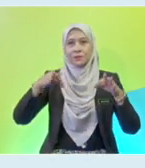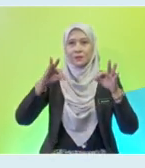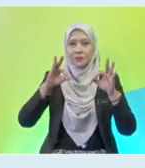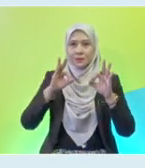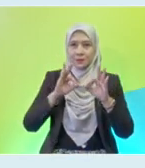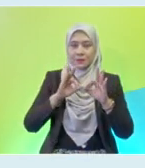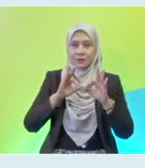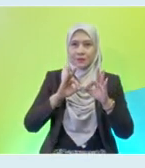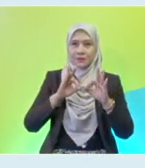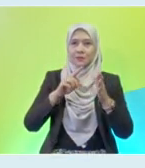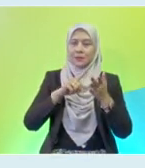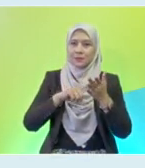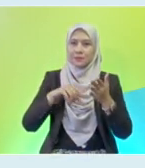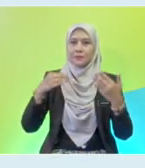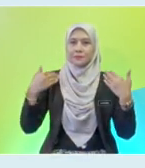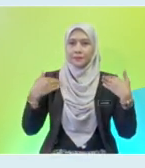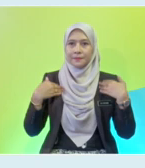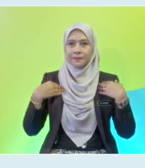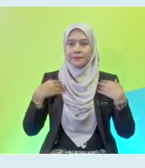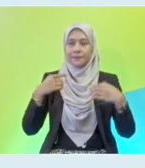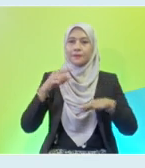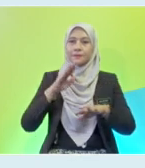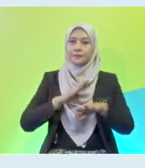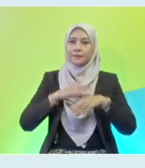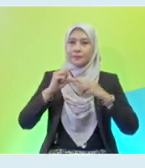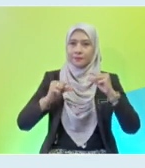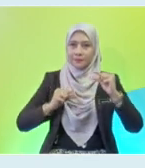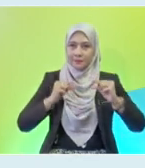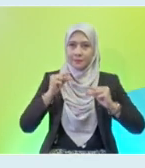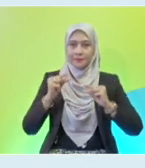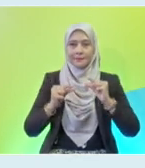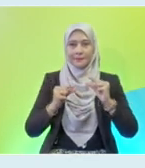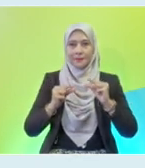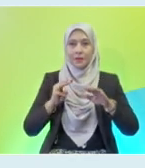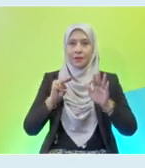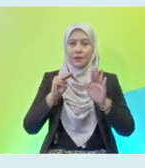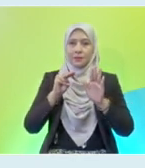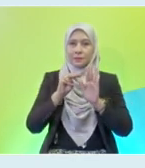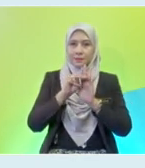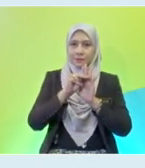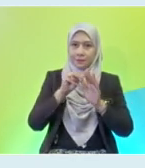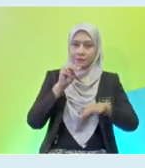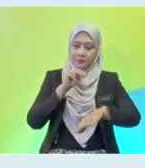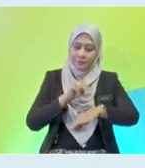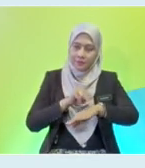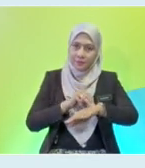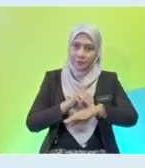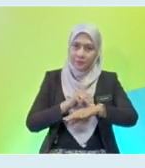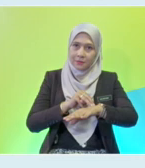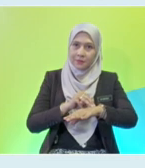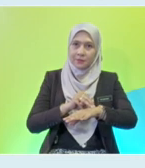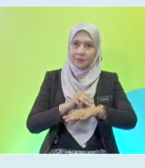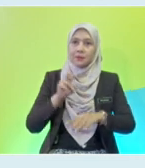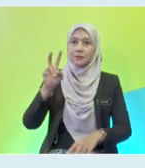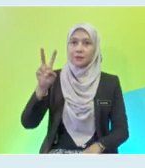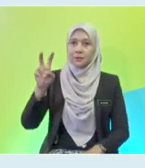Gimana kalau masa yang diambil ialah 21 menggunakan formula